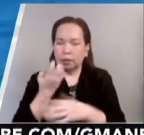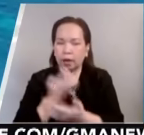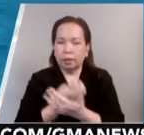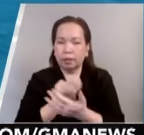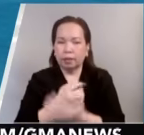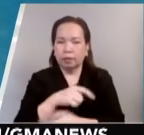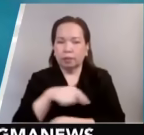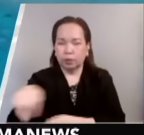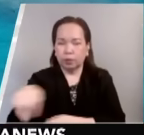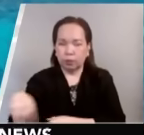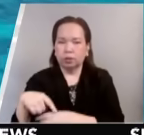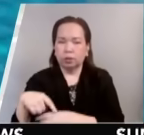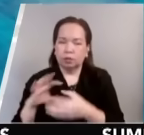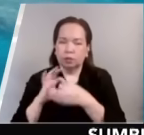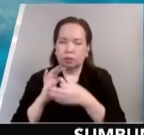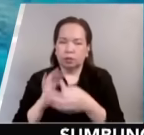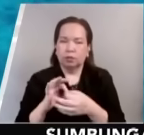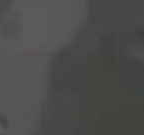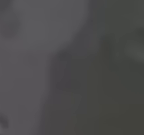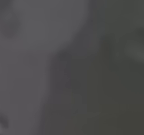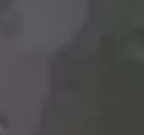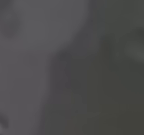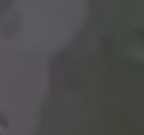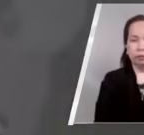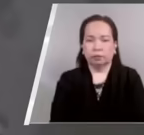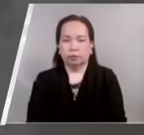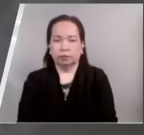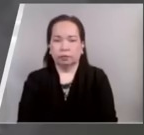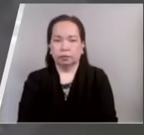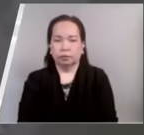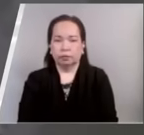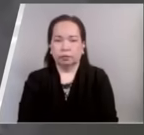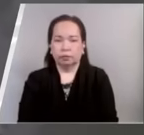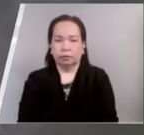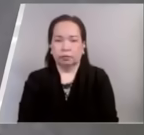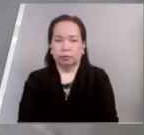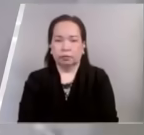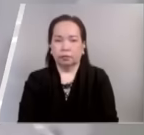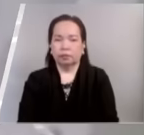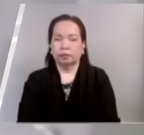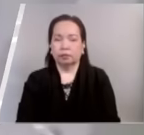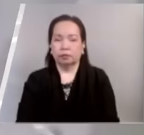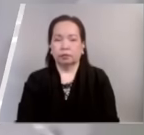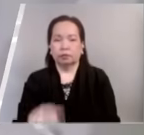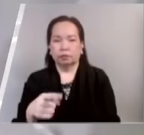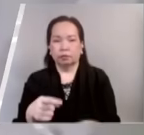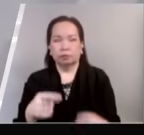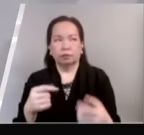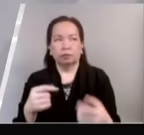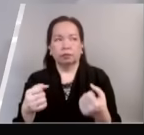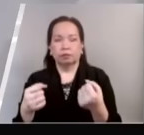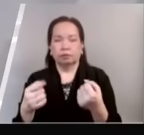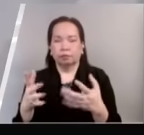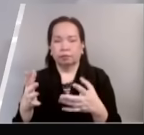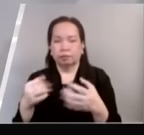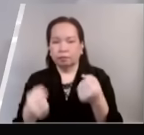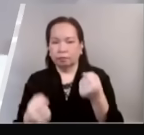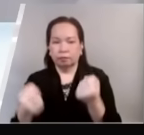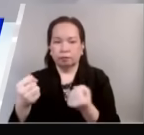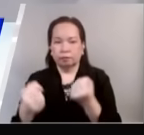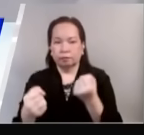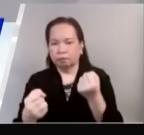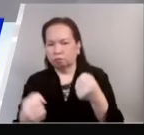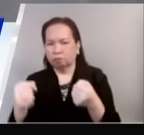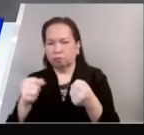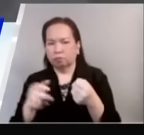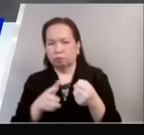kalayaan sa Palawan obra sa git ng kalsada sa Argentina ang bulldozer na yan ang